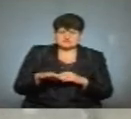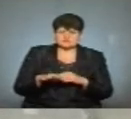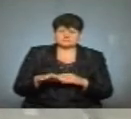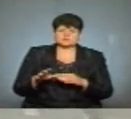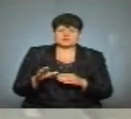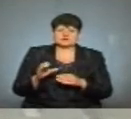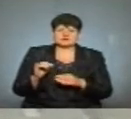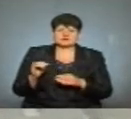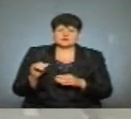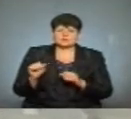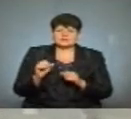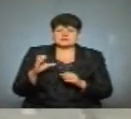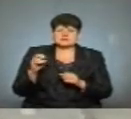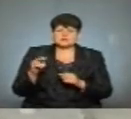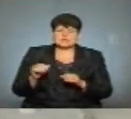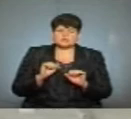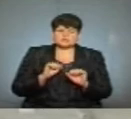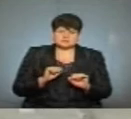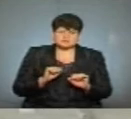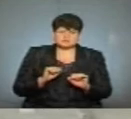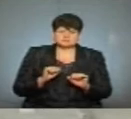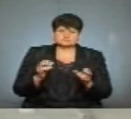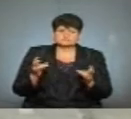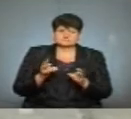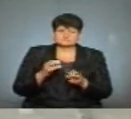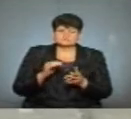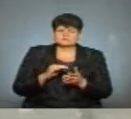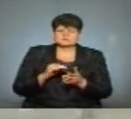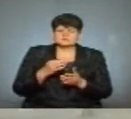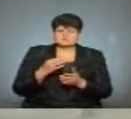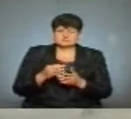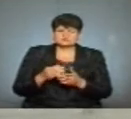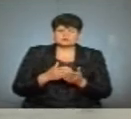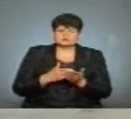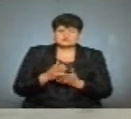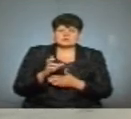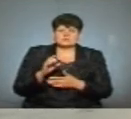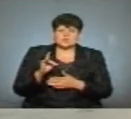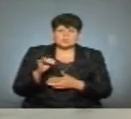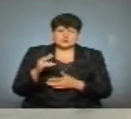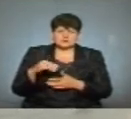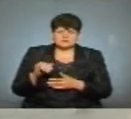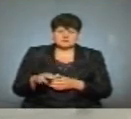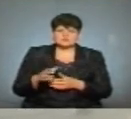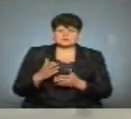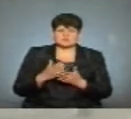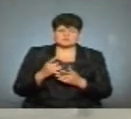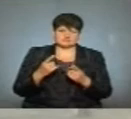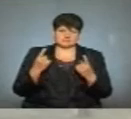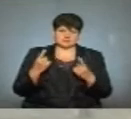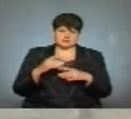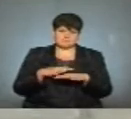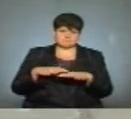управління соціального захисту. Зазначним треба, що проходити він і Бродівською, і вулицею Лук'яновича, де в нас розміщений значний житловий